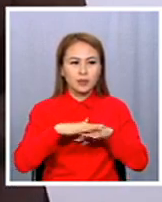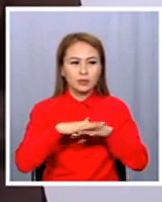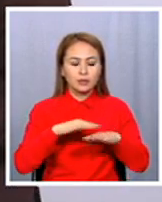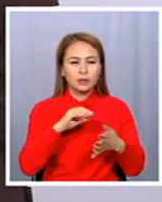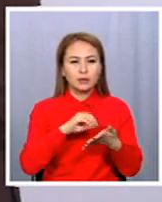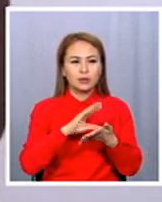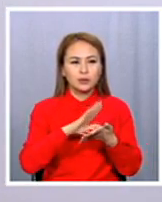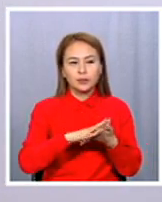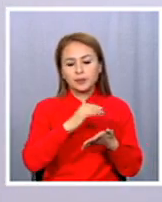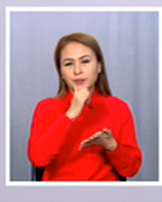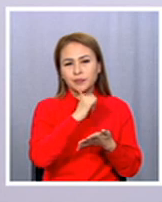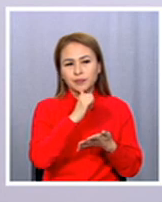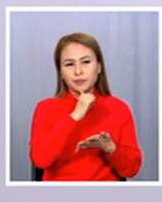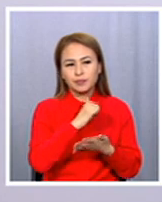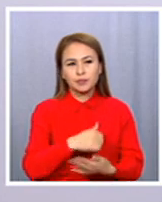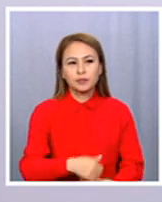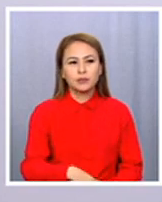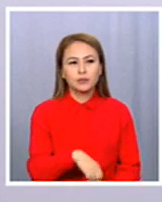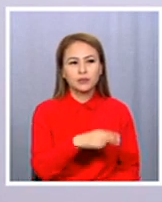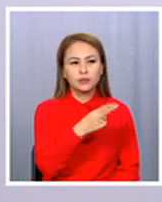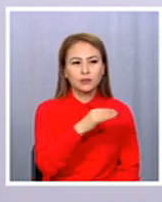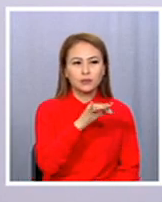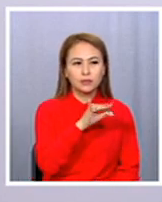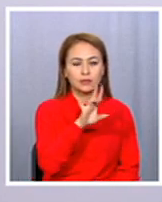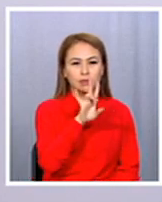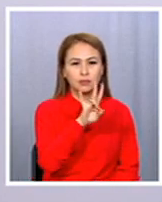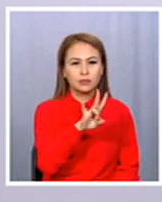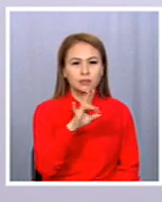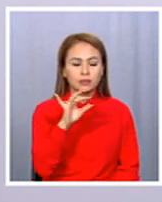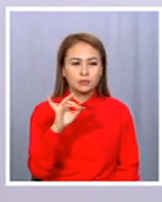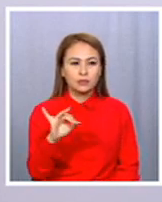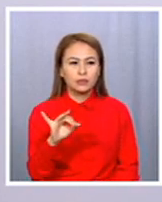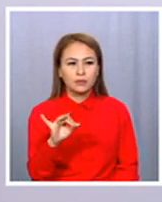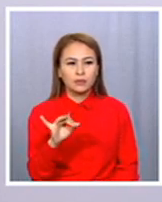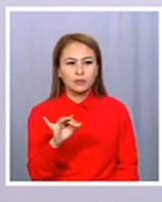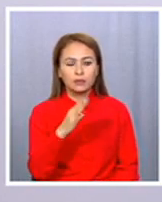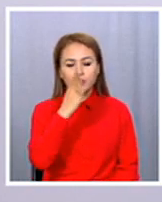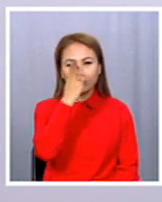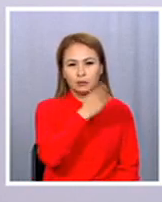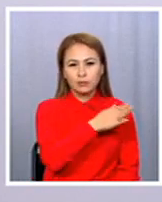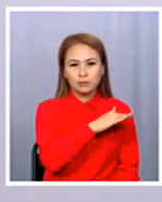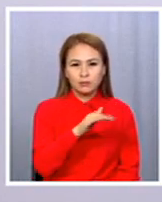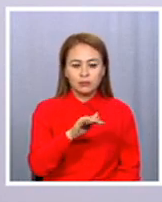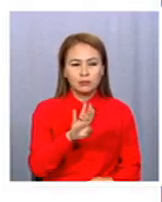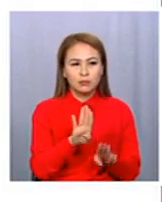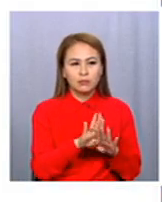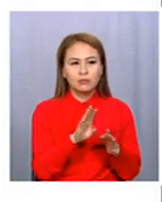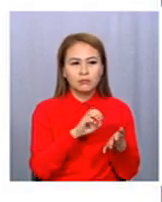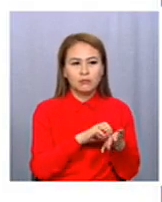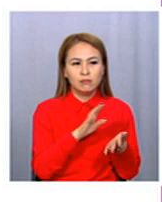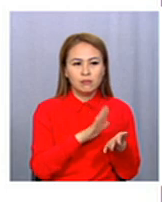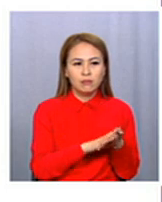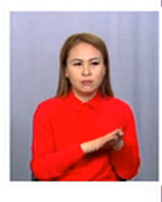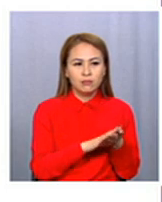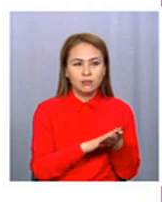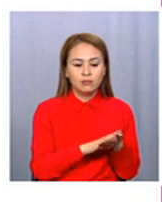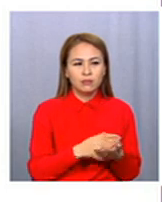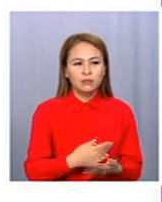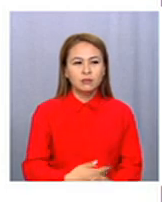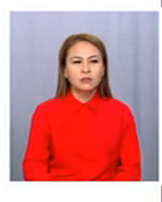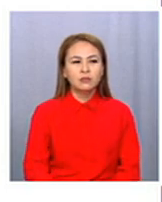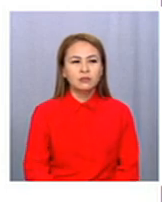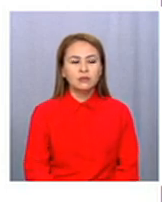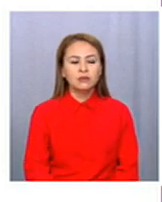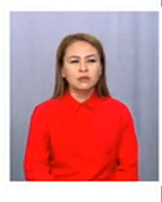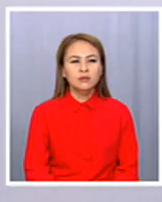көрейік. Неге балар? G, H, I бұрышы алдындағы мына бұрыш деген белгісімен бірге жазылады. Және бұл жерде